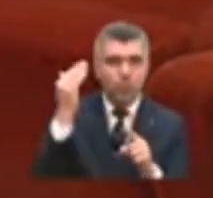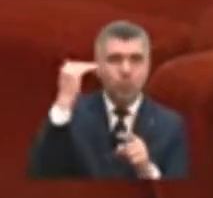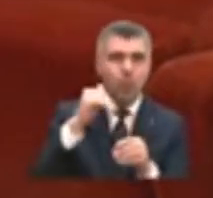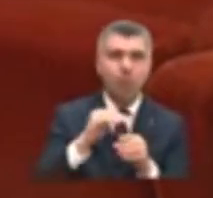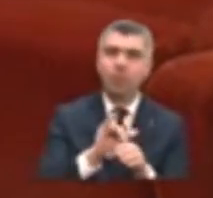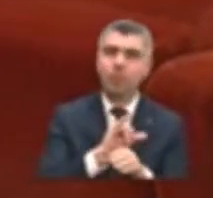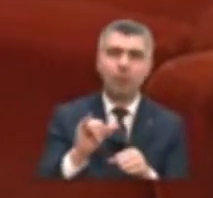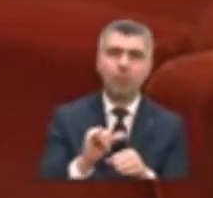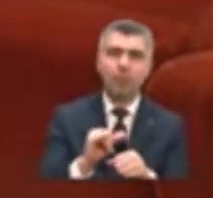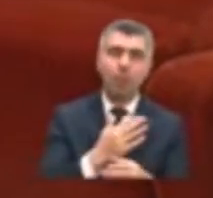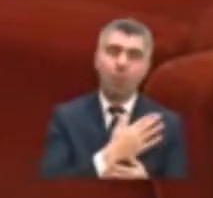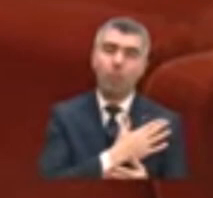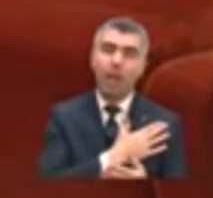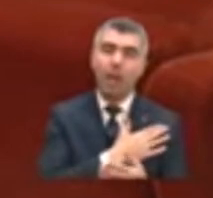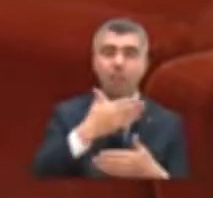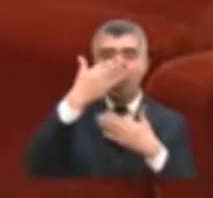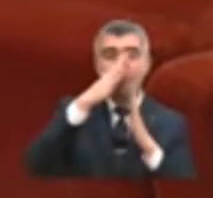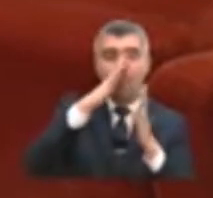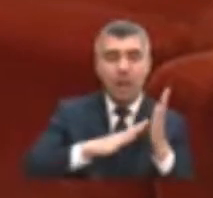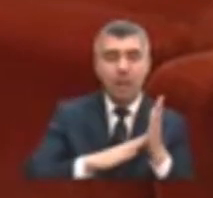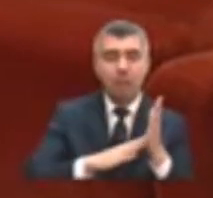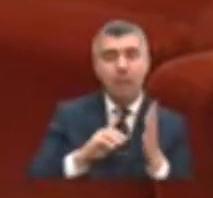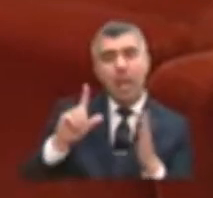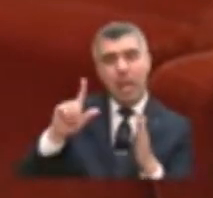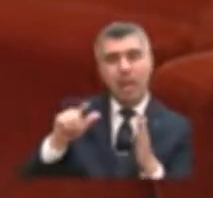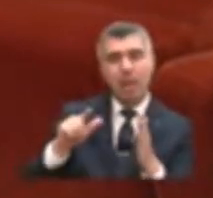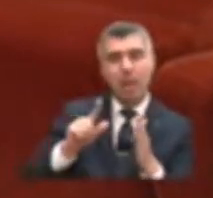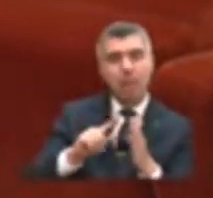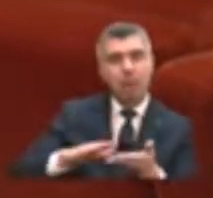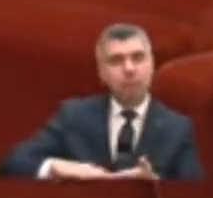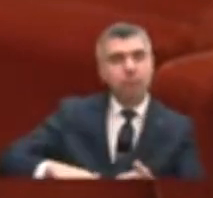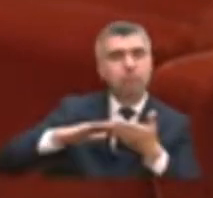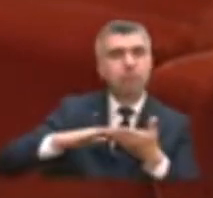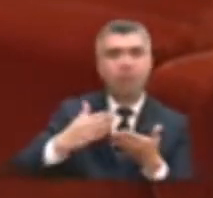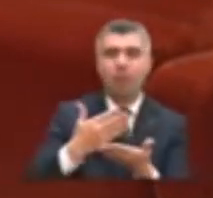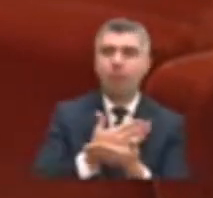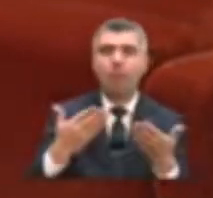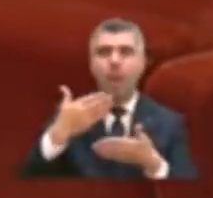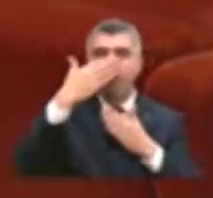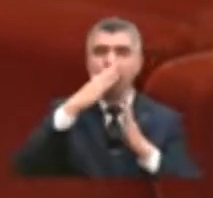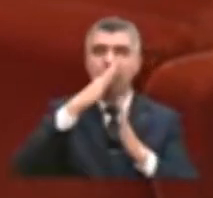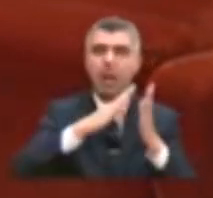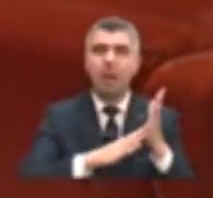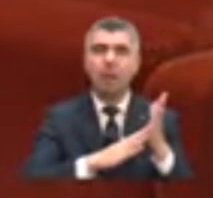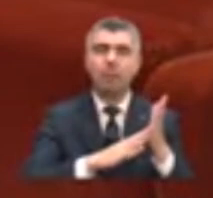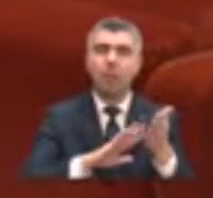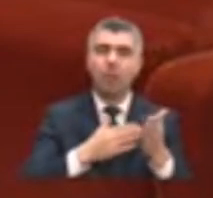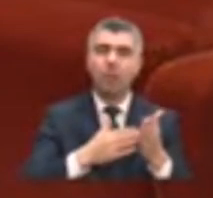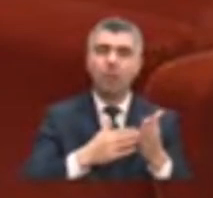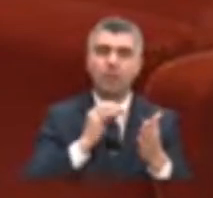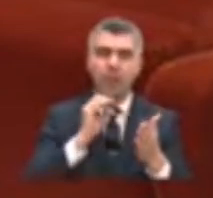الوطني هناك من يريد ان يسيء اليه، وهو شرفنا وشرف المغرب، وهذيك الاشياء ما خصهاش تمس بينا،